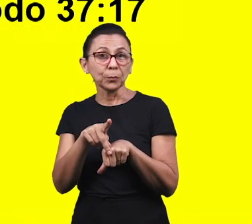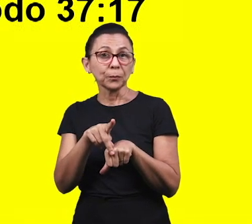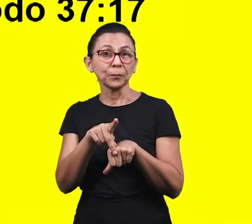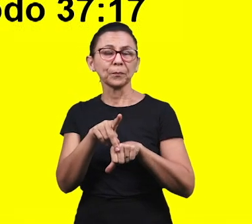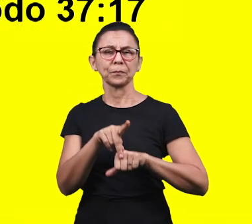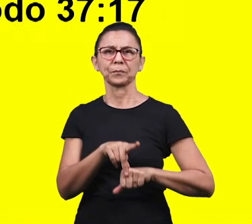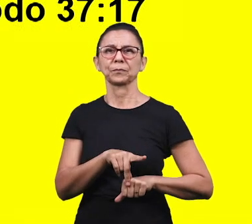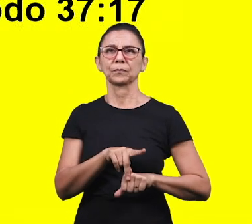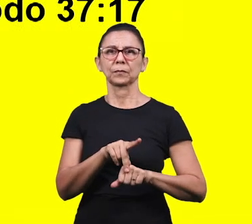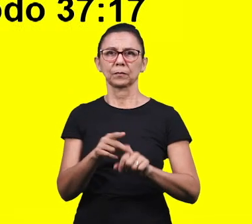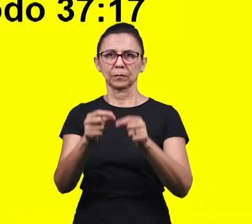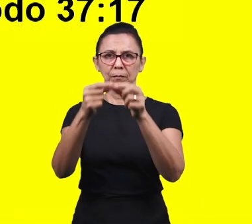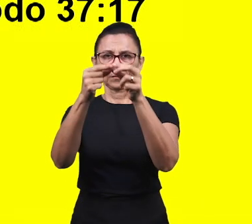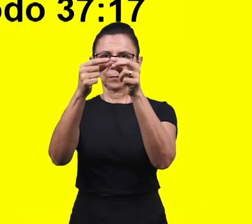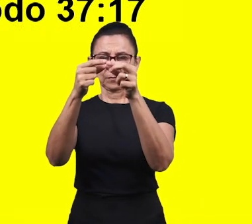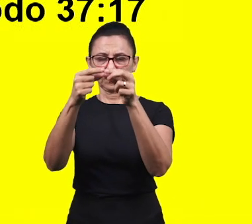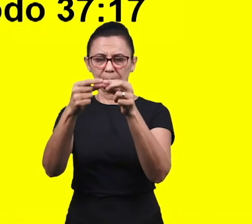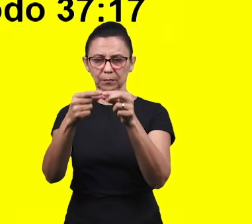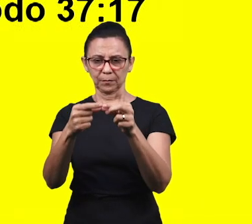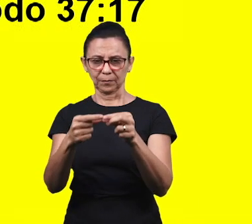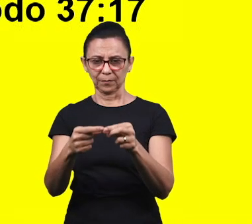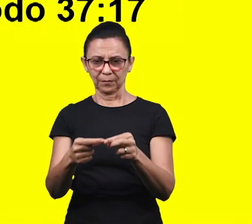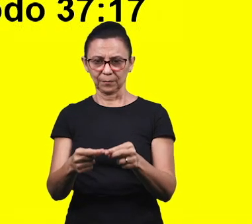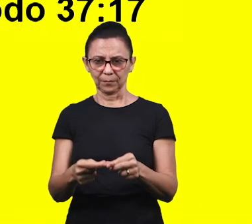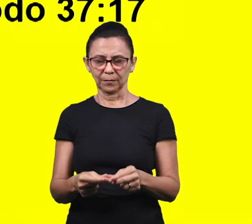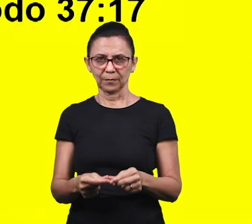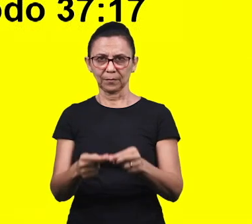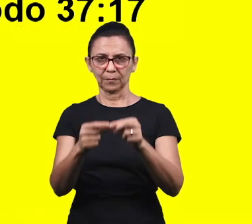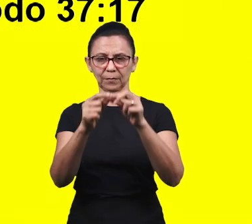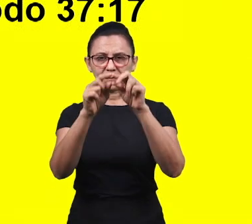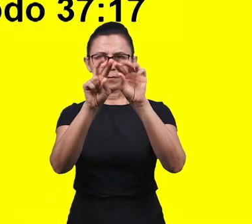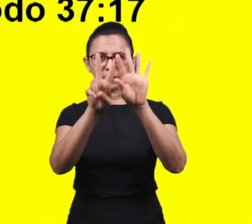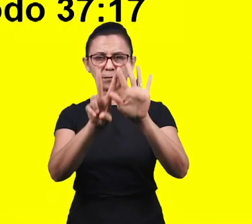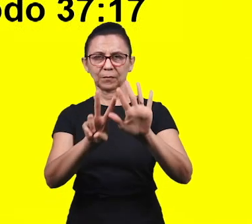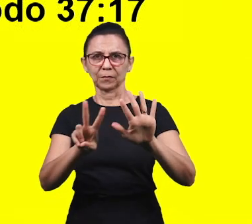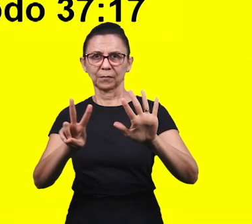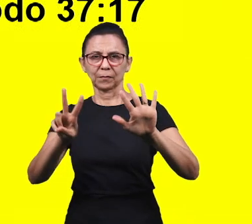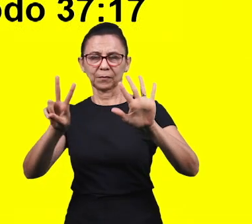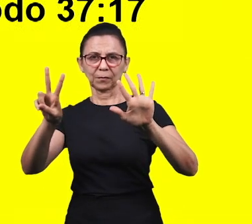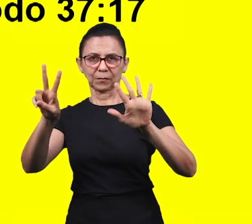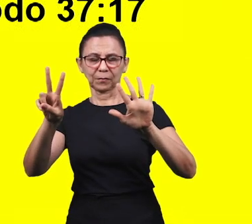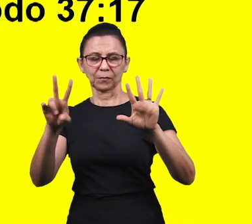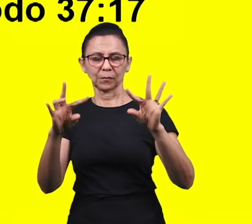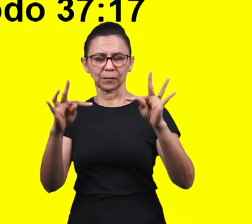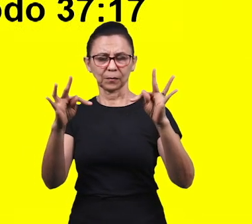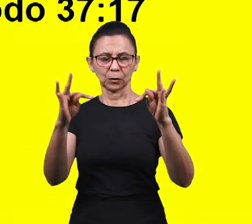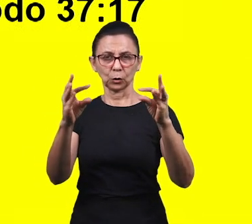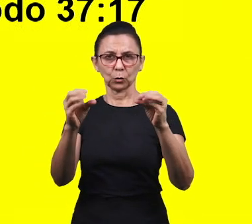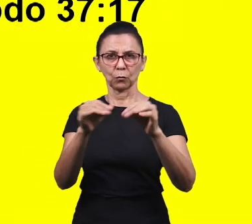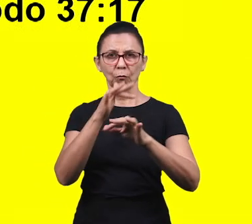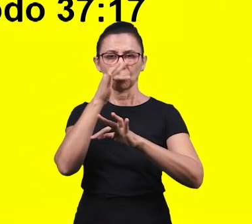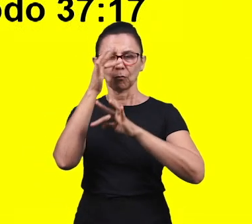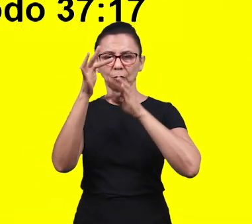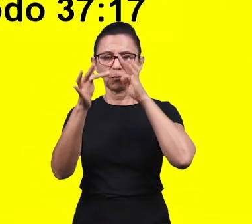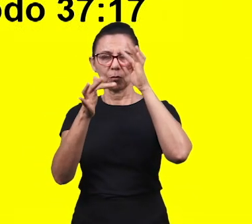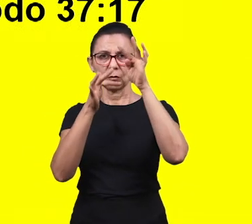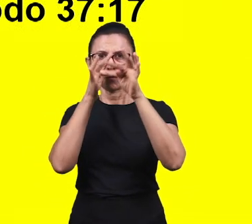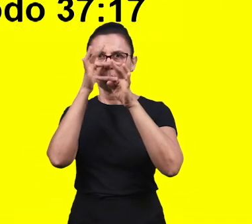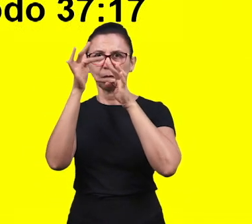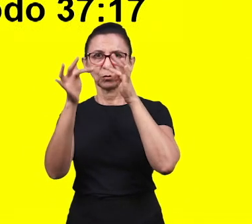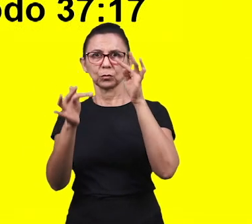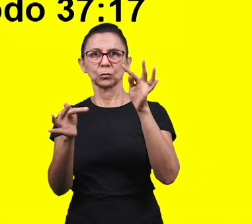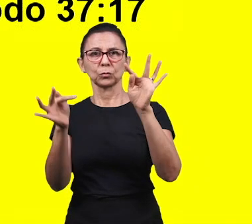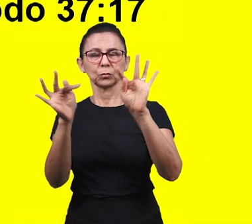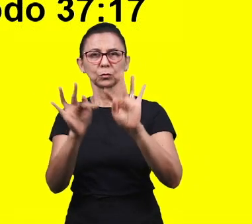Sa base et ses astes et ses coupes et ses pommes et ses fleurs formaient avec lui une